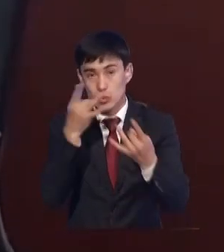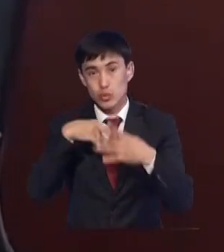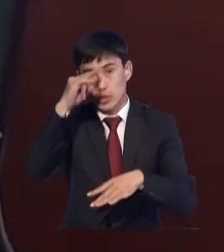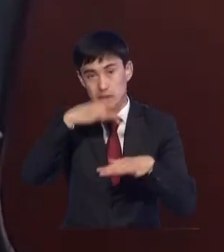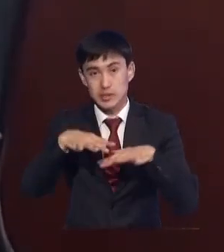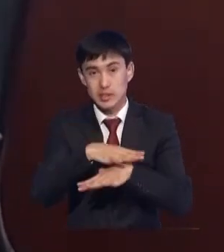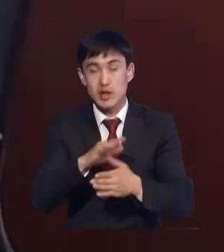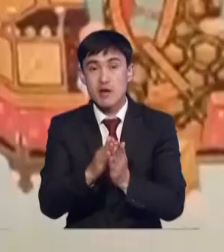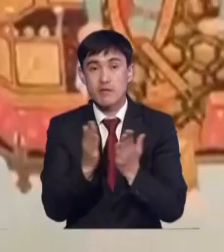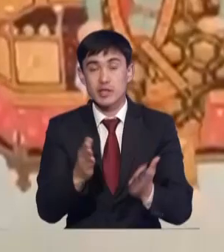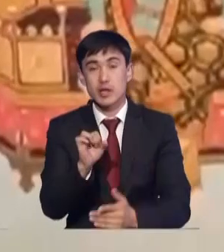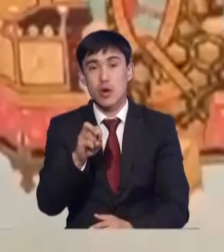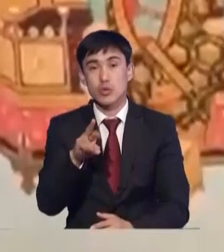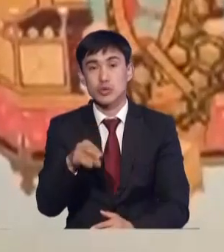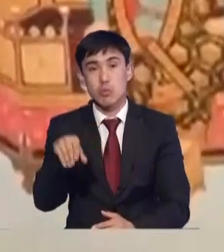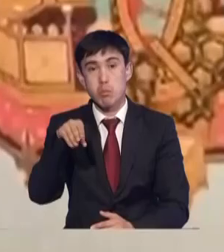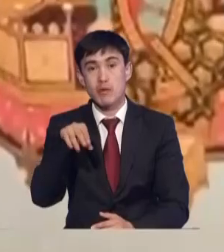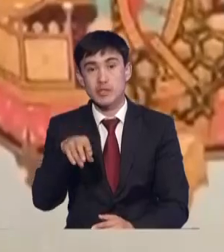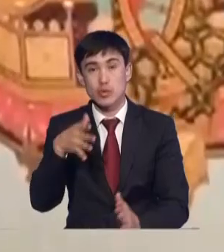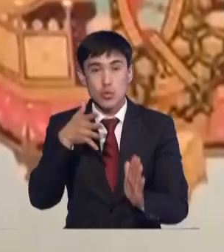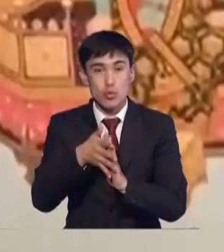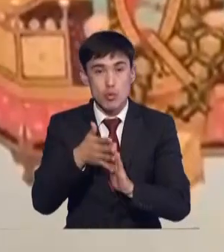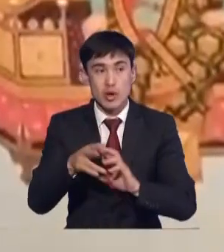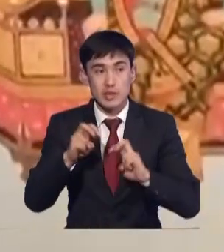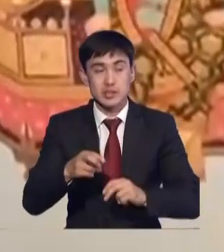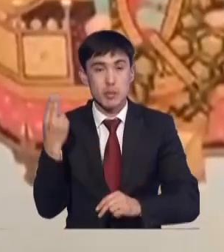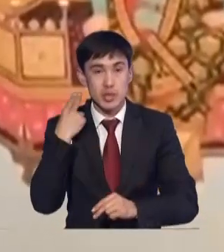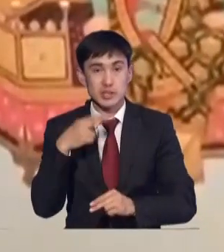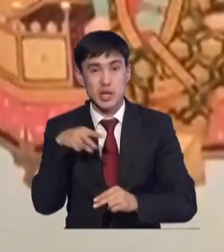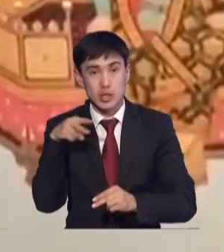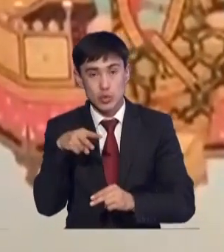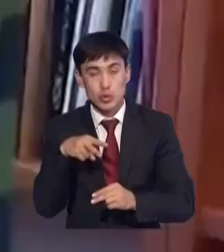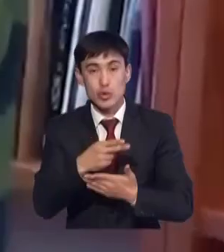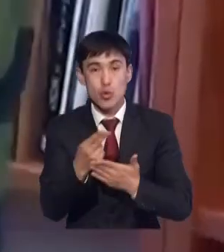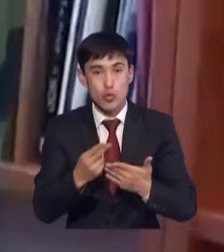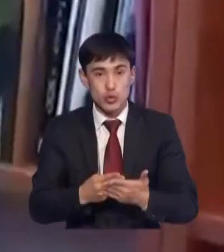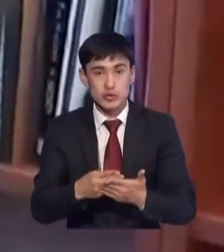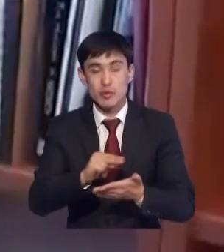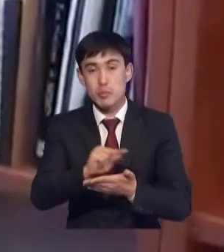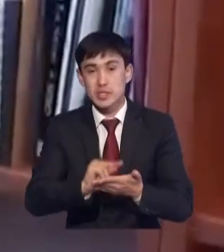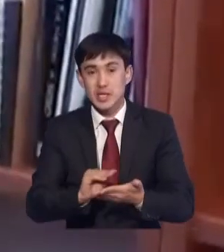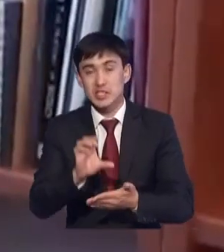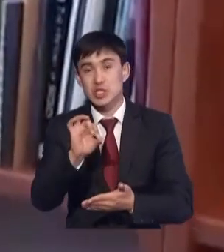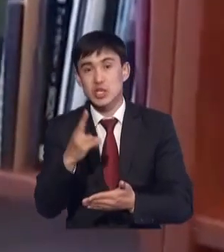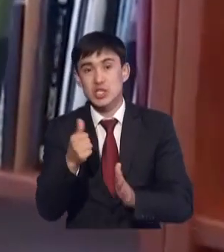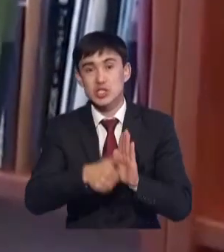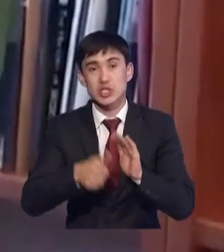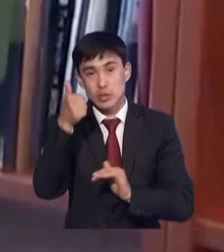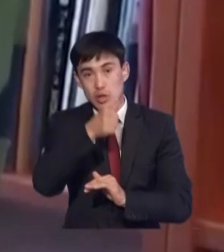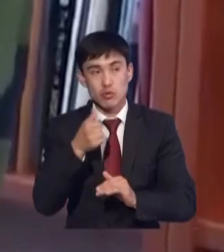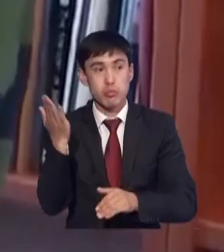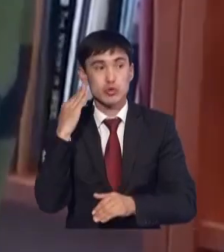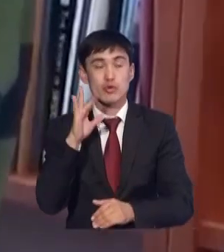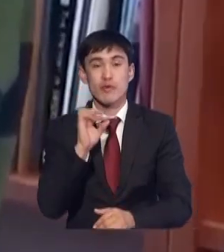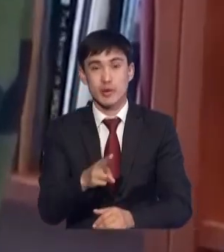Казахстана в книге Озова профессор отметил глубокий анализ американской литературы и художественное описание США шестидесятых годов